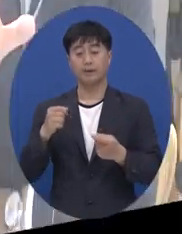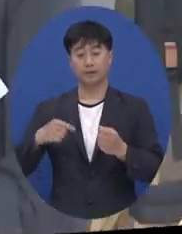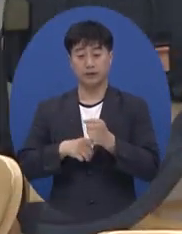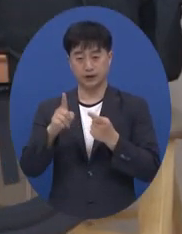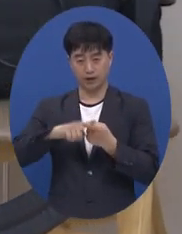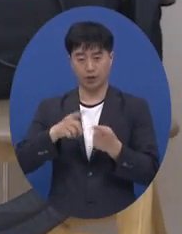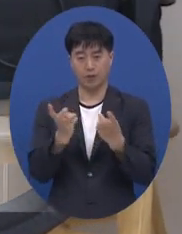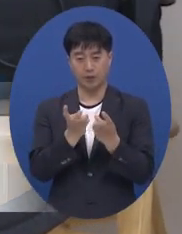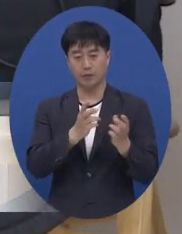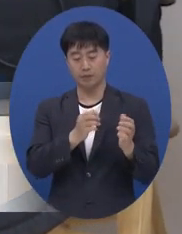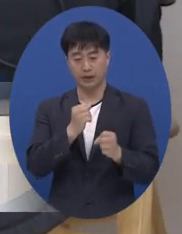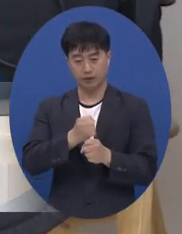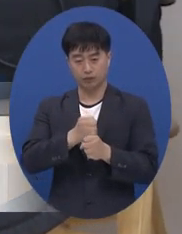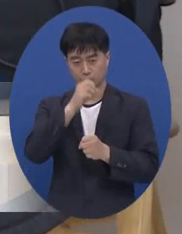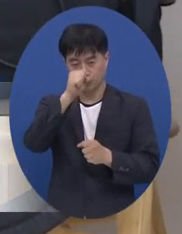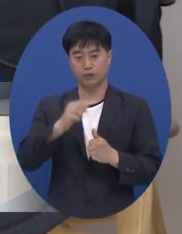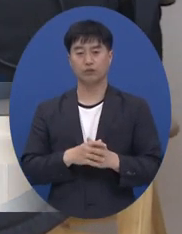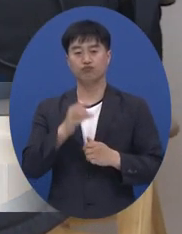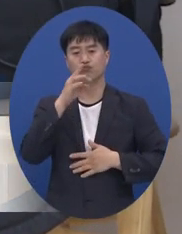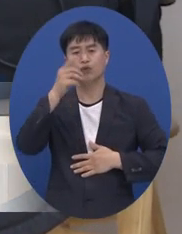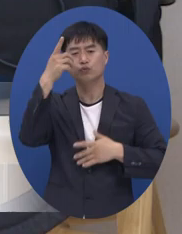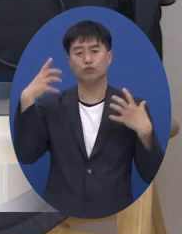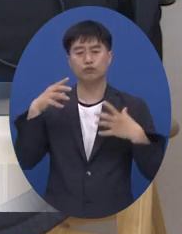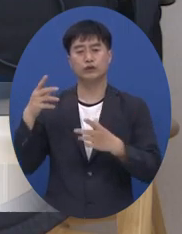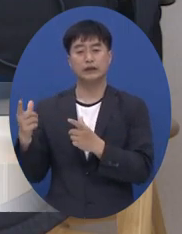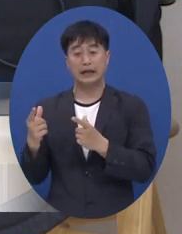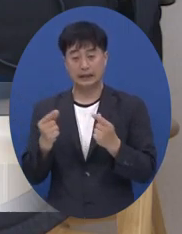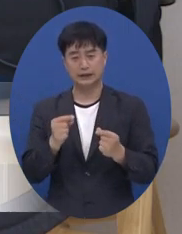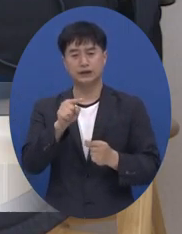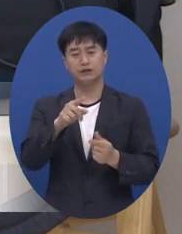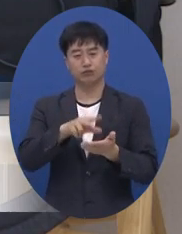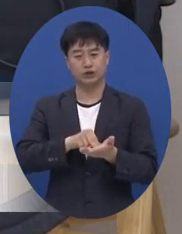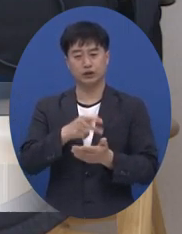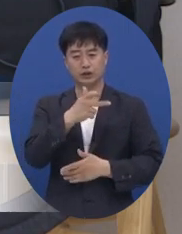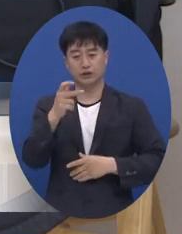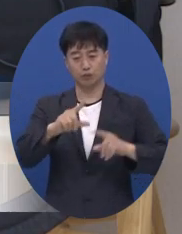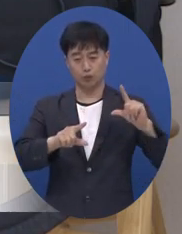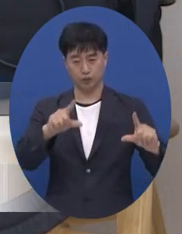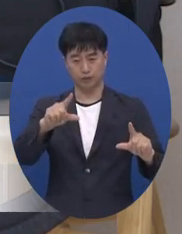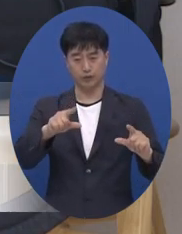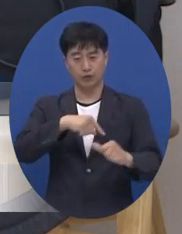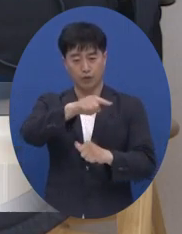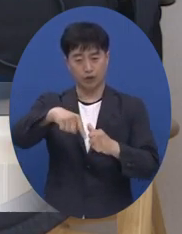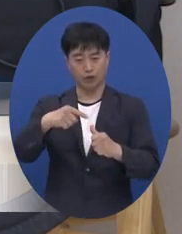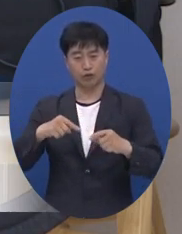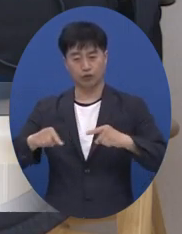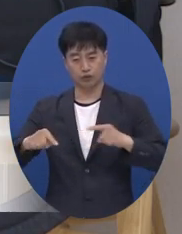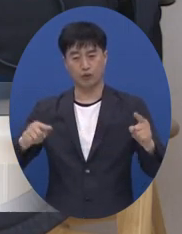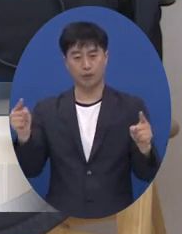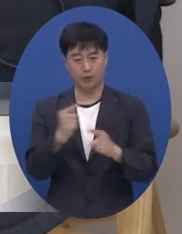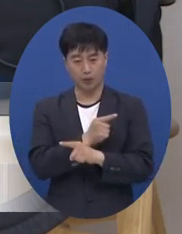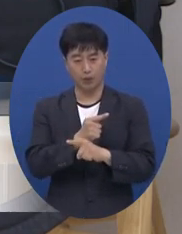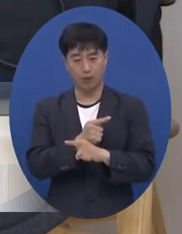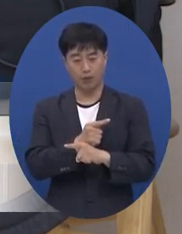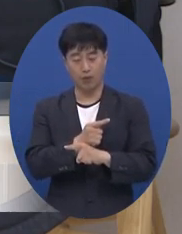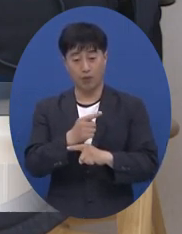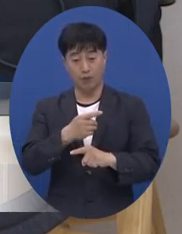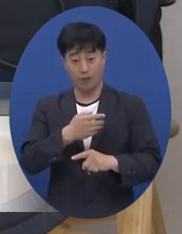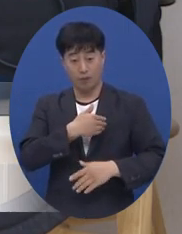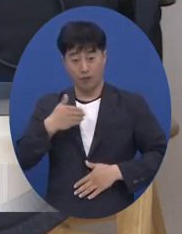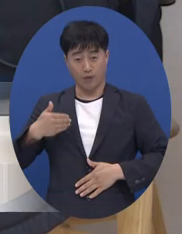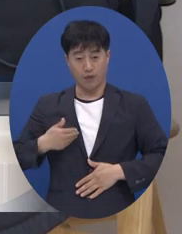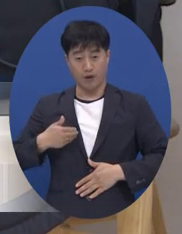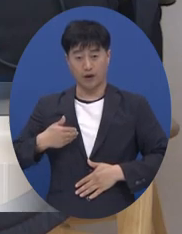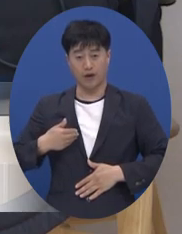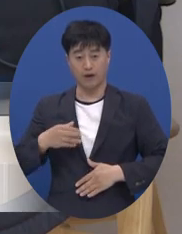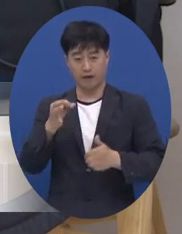좋겠습니다. 중앙정부가 같이 이 문제는 큰 틀에서 환경정책도 바꾸고 파격적